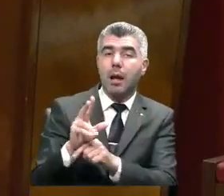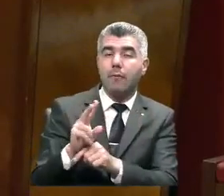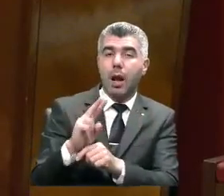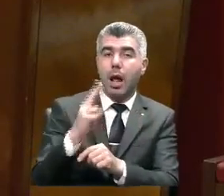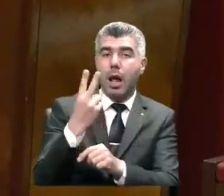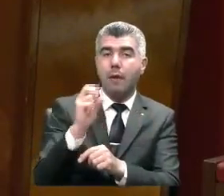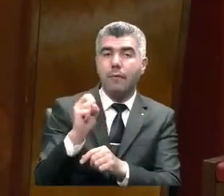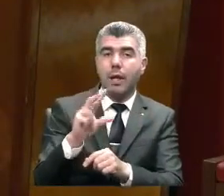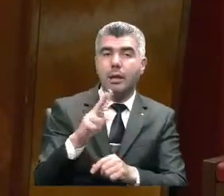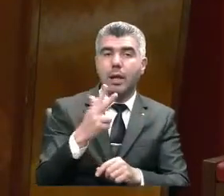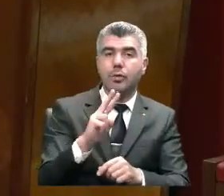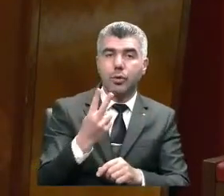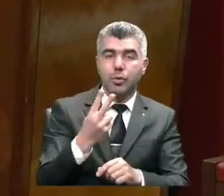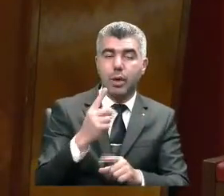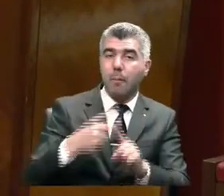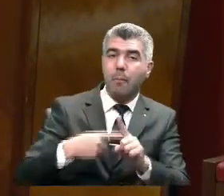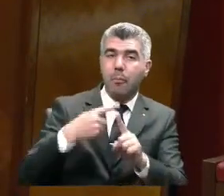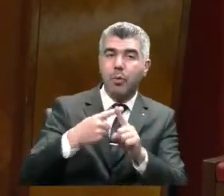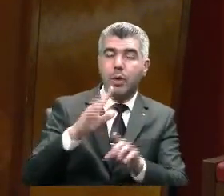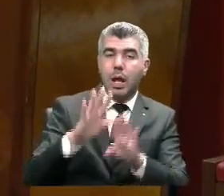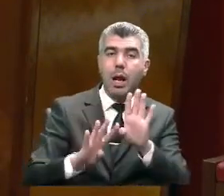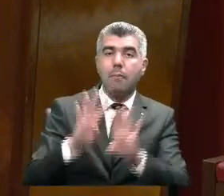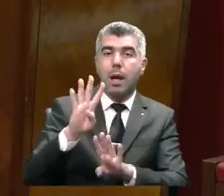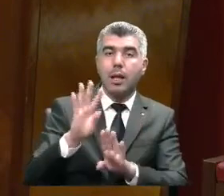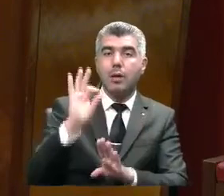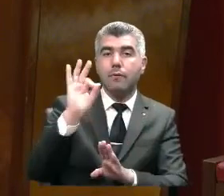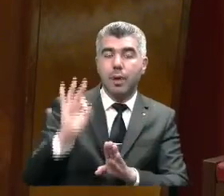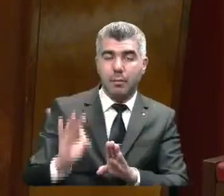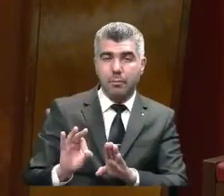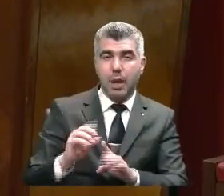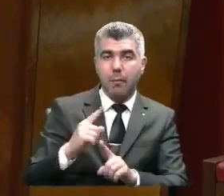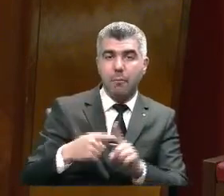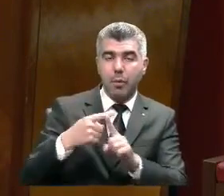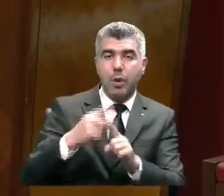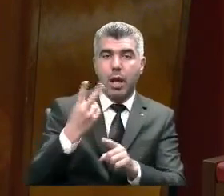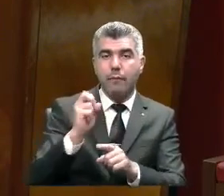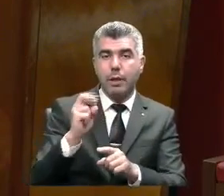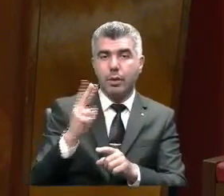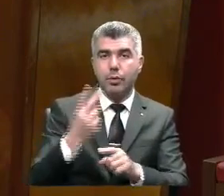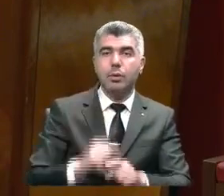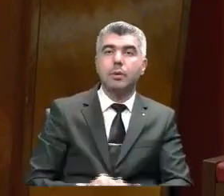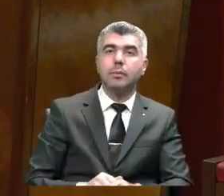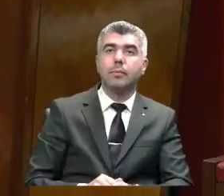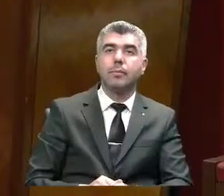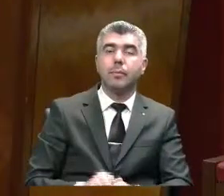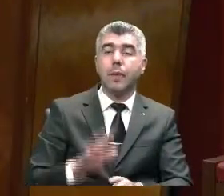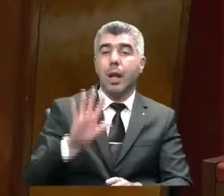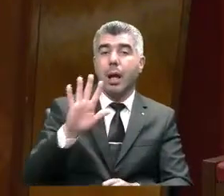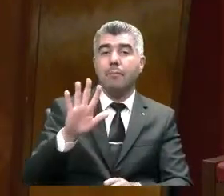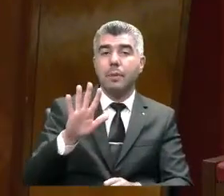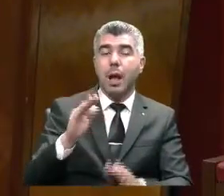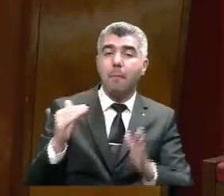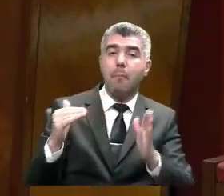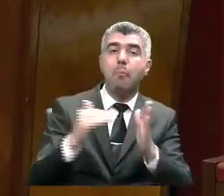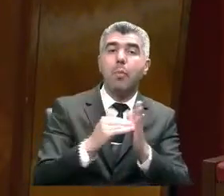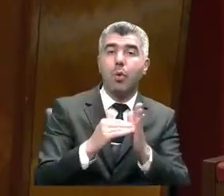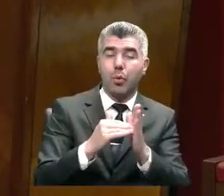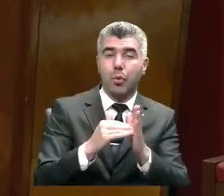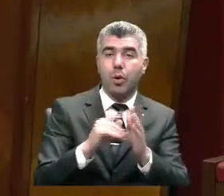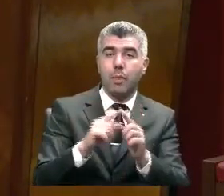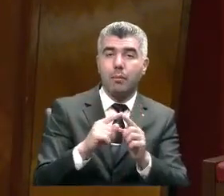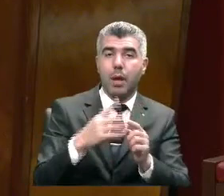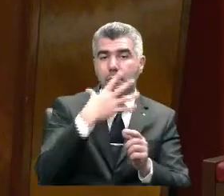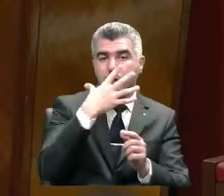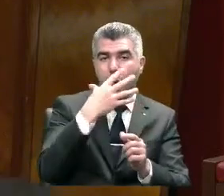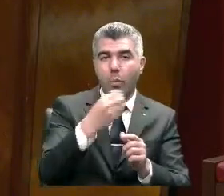2023 اي بزياده 14% مقارنه مع سنه 22 منها خ ديال الملايين بواسطه قطارات